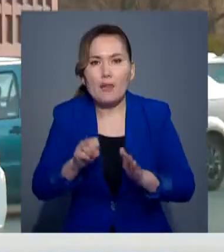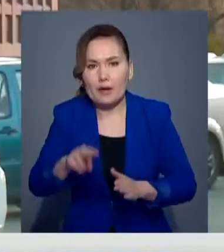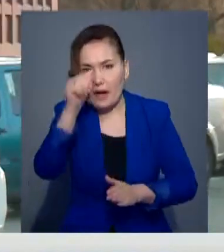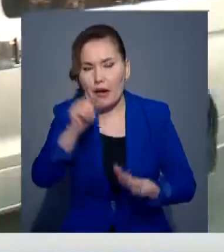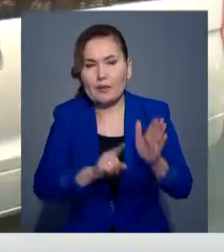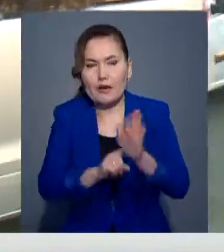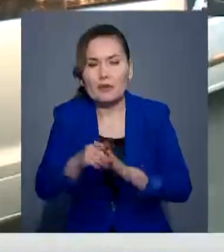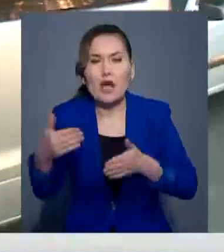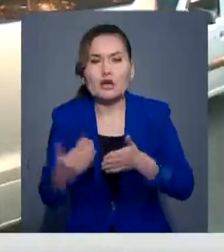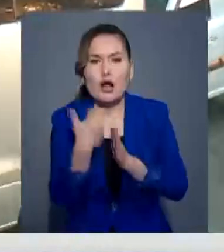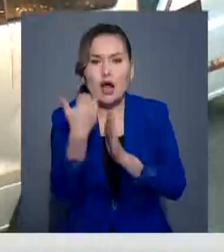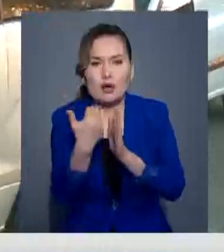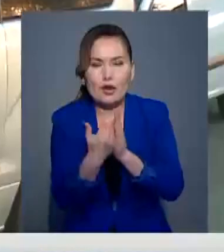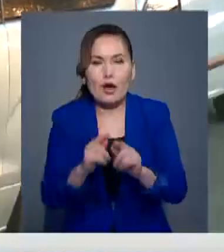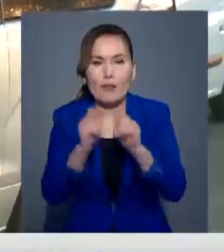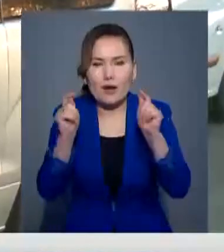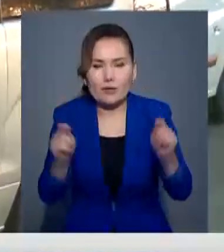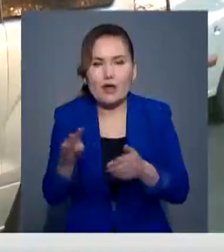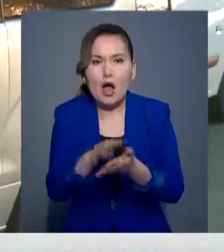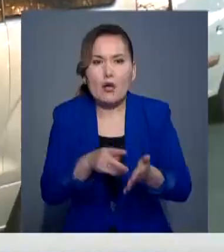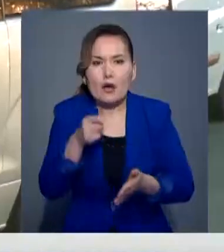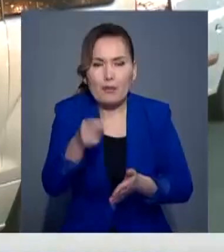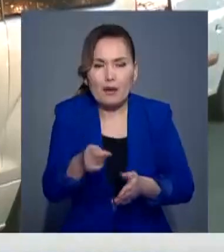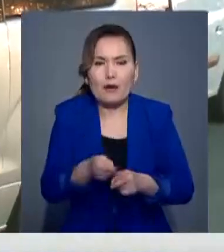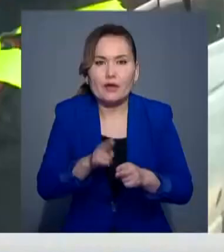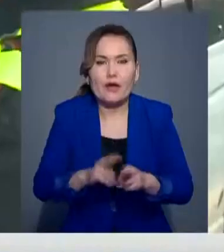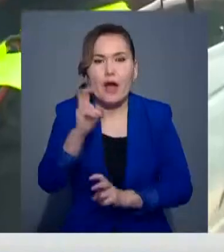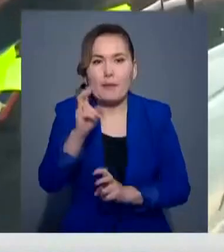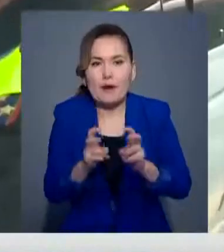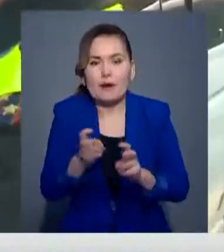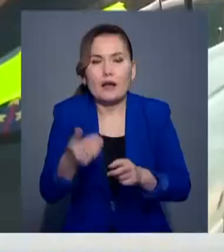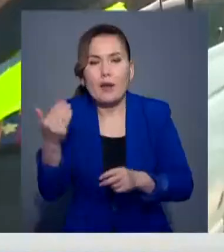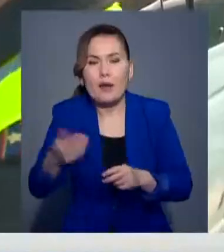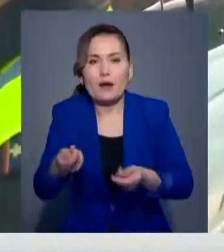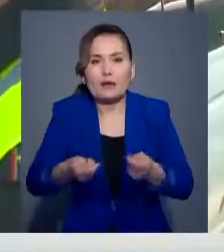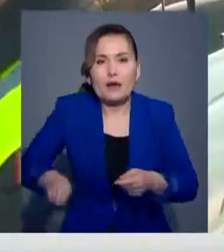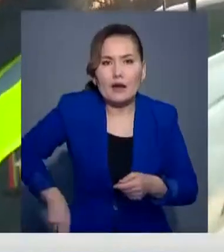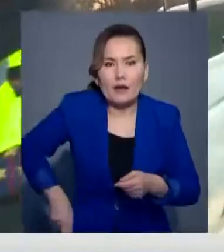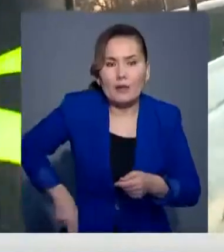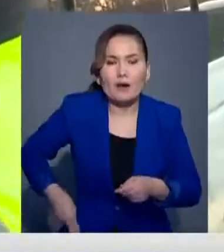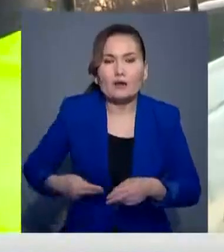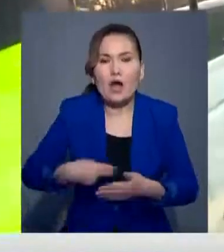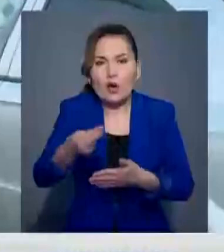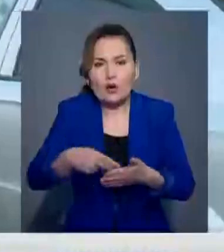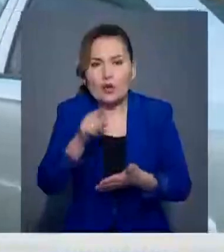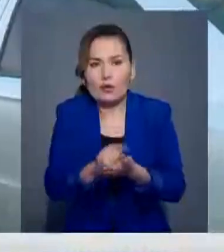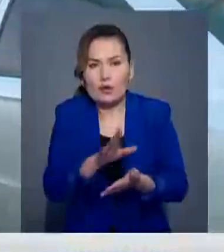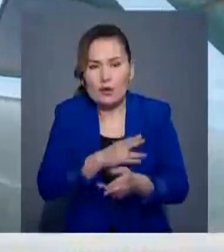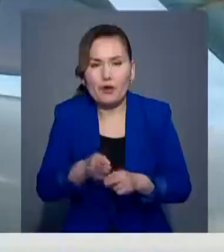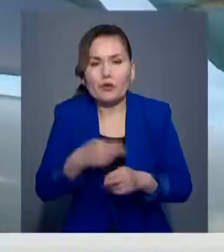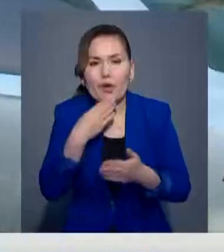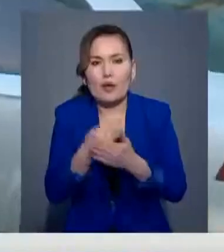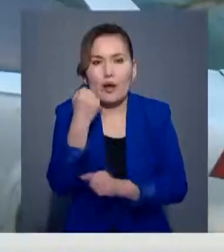бастап жаңа жүйе қолданылады. Өтінім мекеменің бірінші басшысының электрондық цифрлық қолтаңбасы арқылы қабылданады. Ол